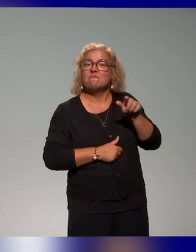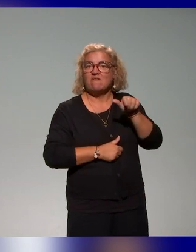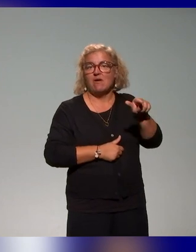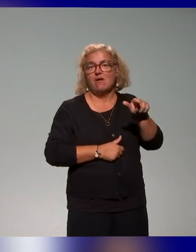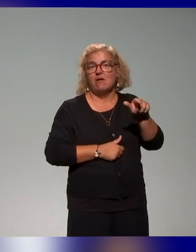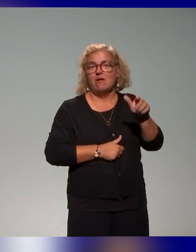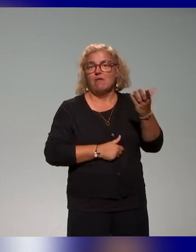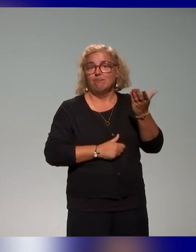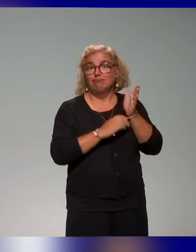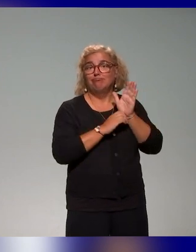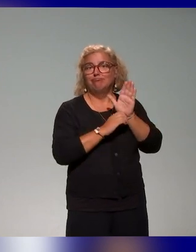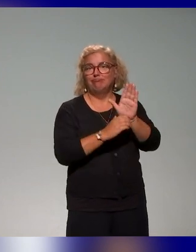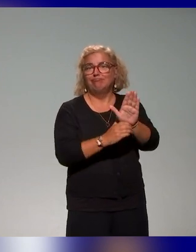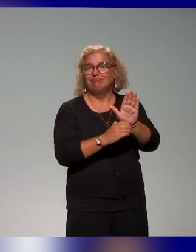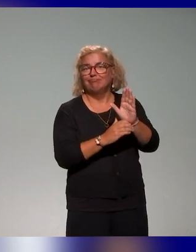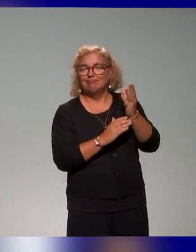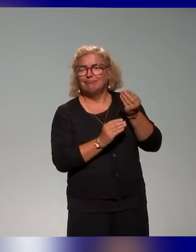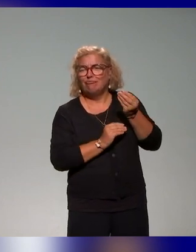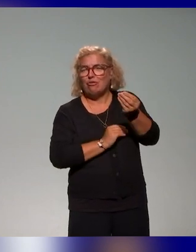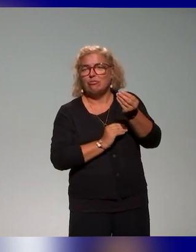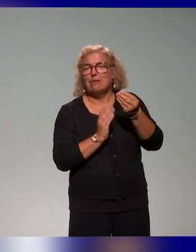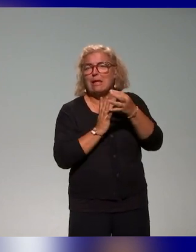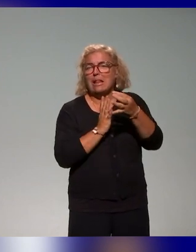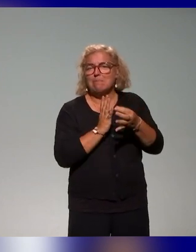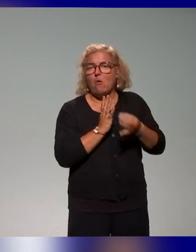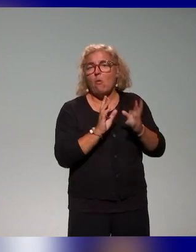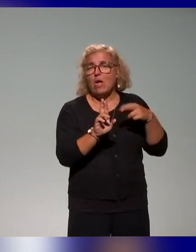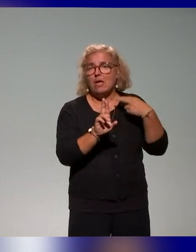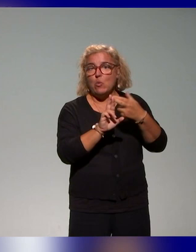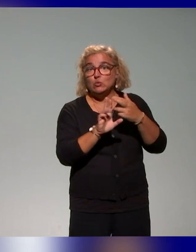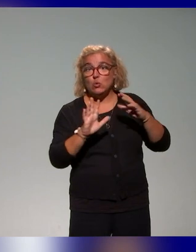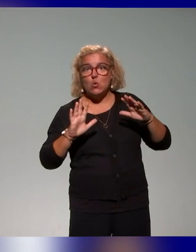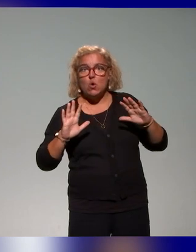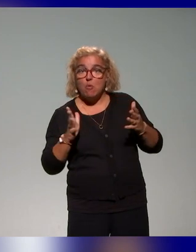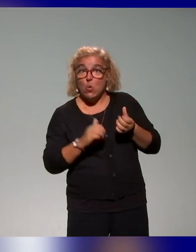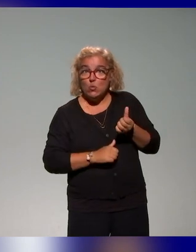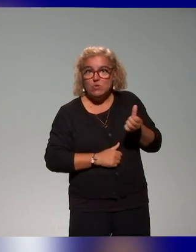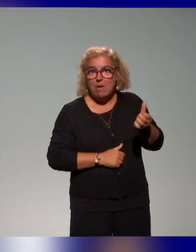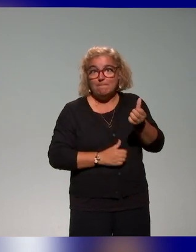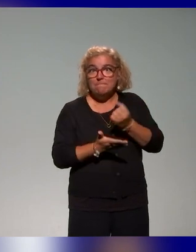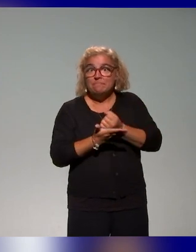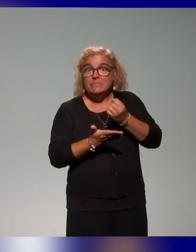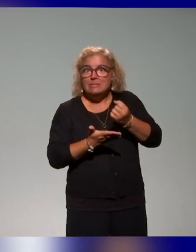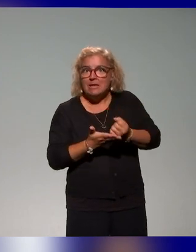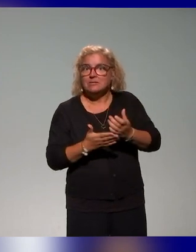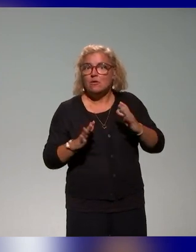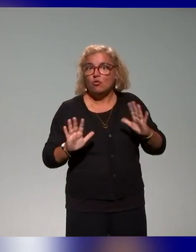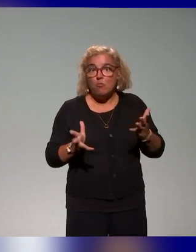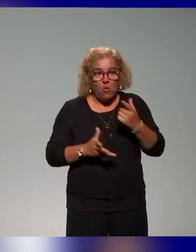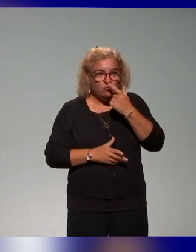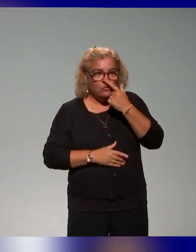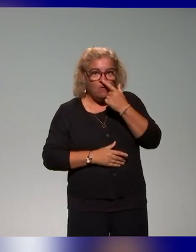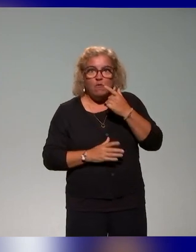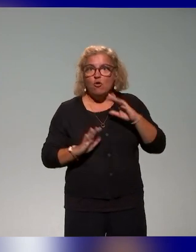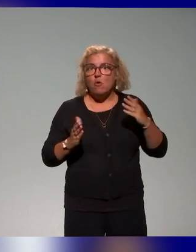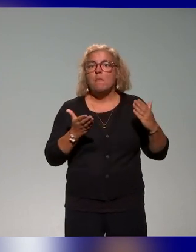nous donner quelques éléments de réponse sur comment justement il a pu vivre ses tests dans